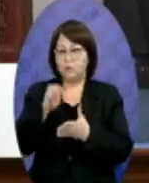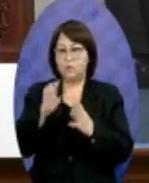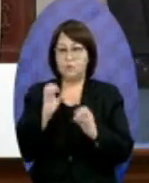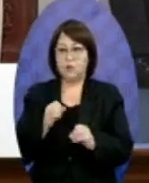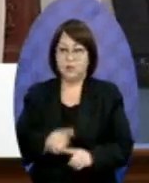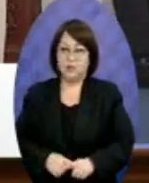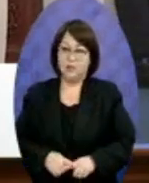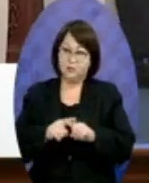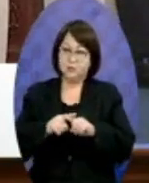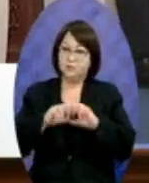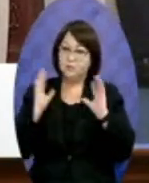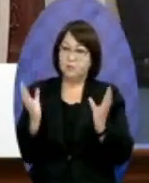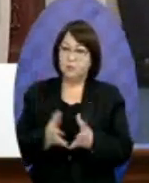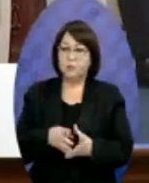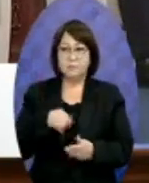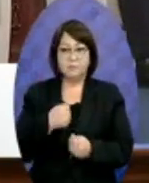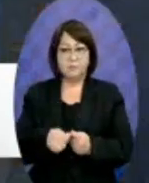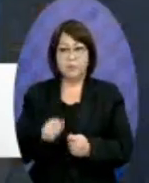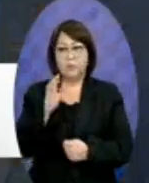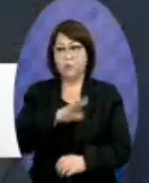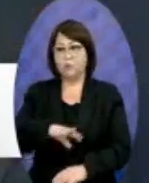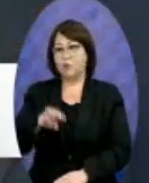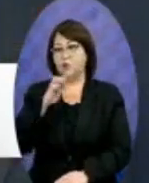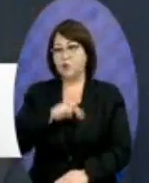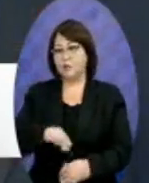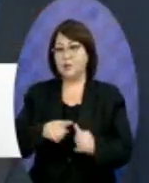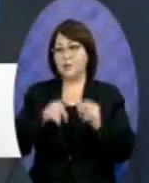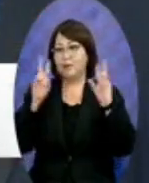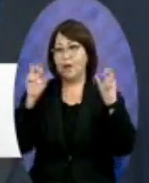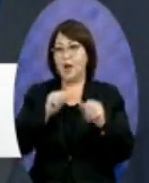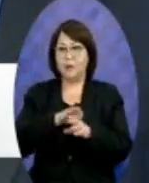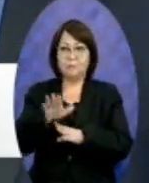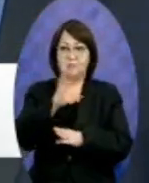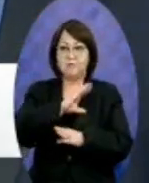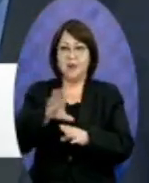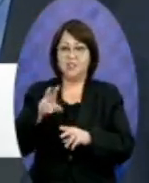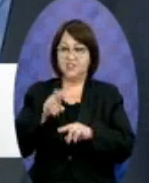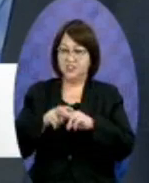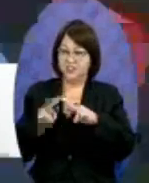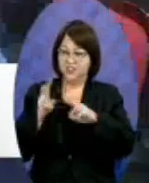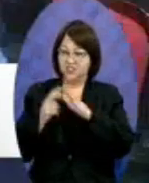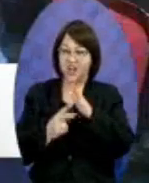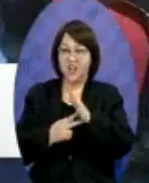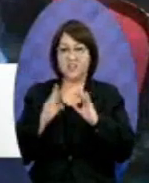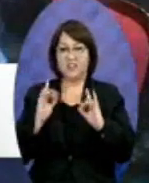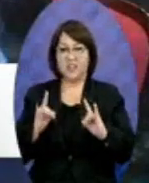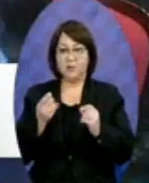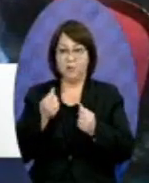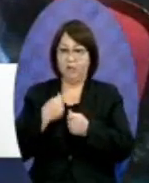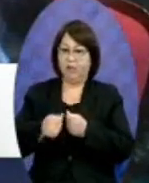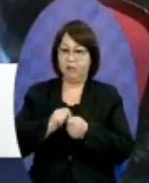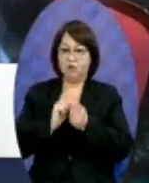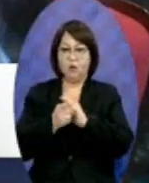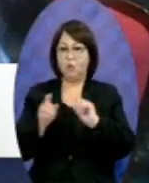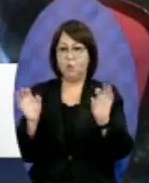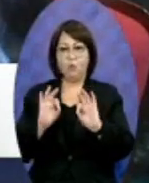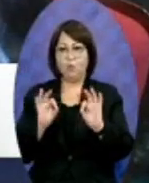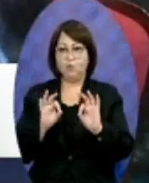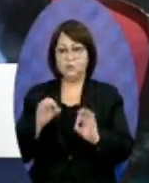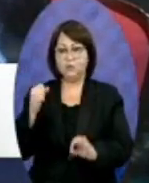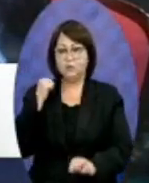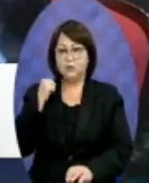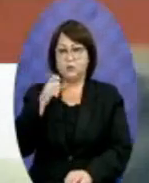болгосон юм. Энэ бүх санхүүжилт хүүхдийн төлөө нэртэй албан байгууллагын ширээ сандал бичиг цаас болж хувирахгүй гэдгийг салбарын сайд нь